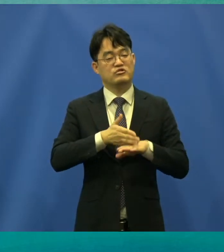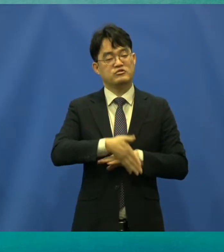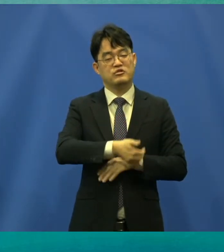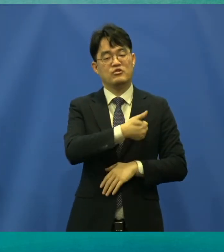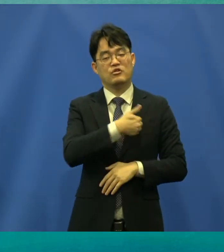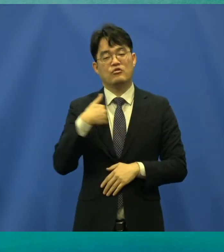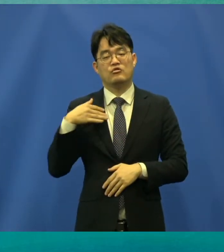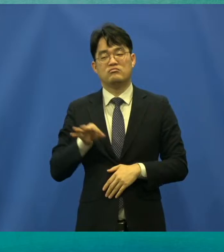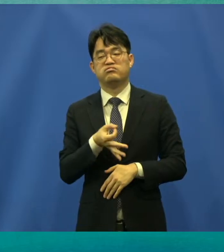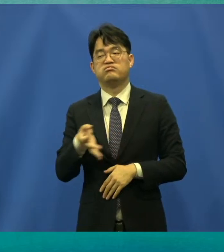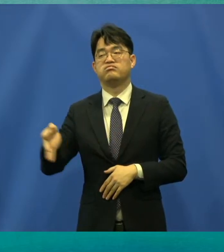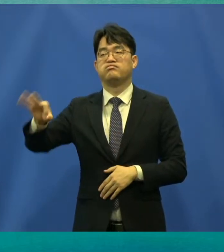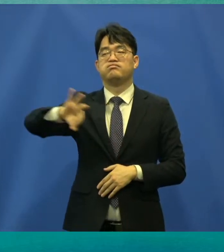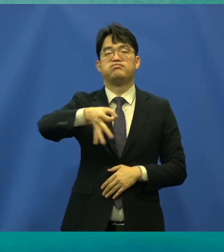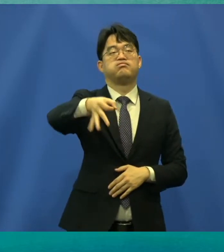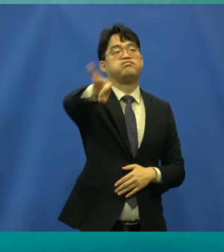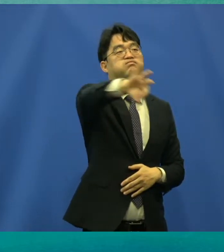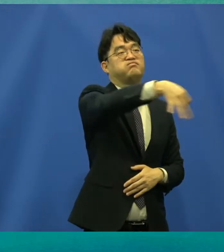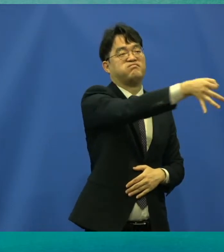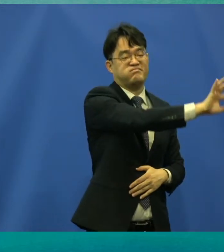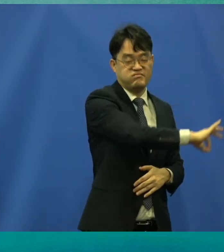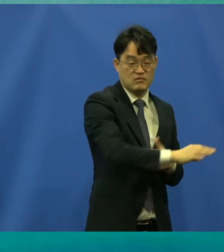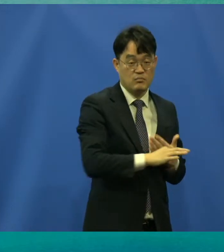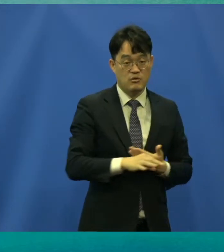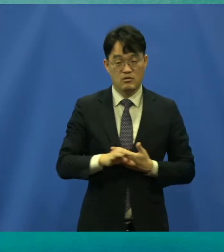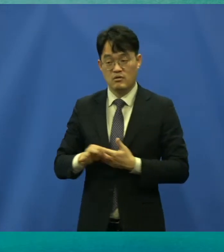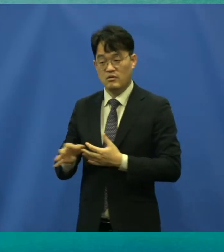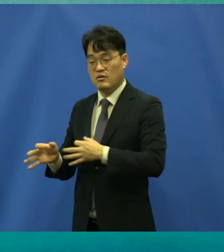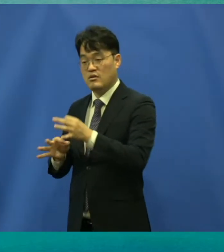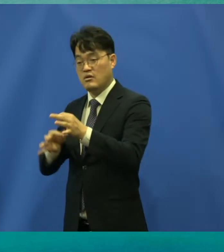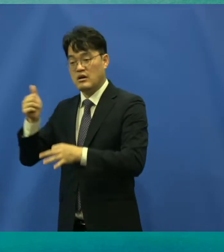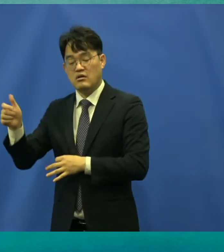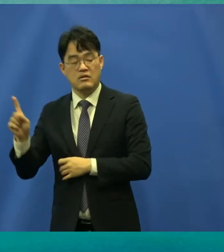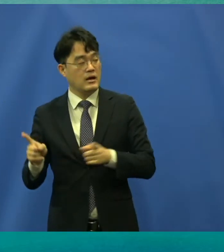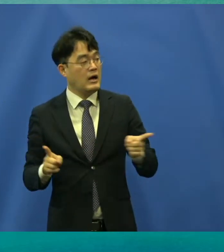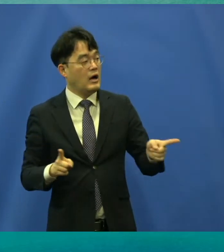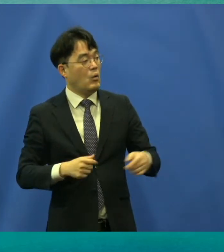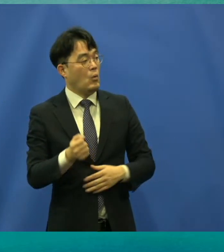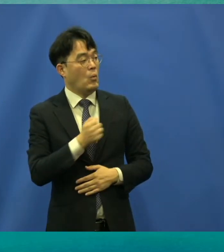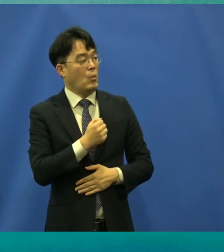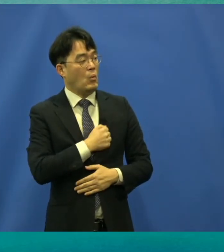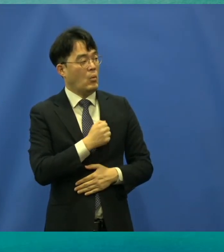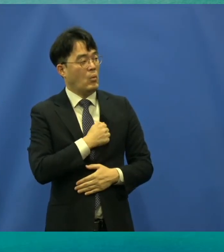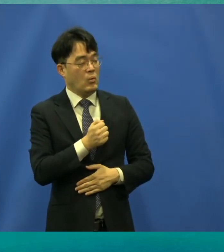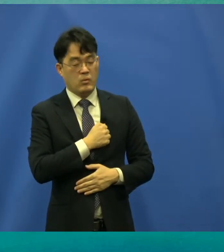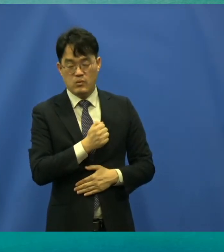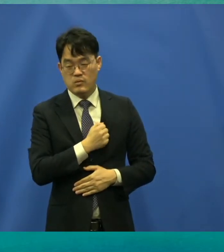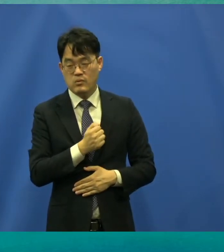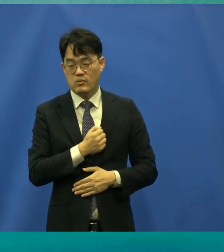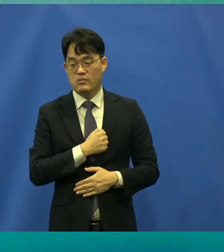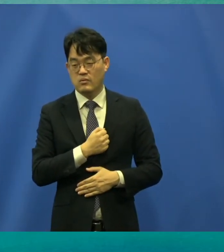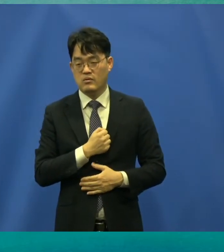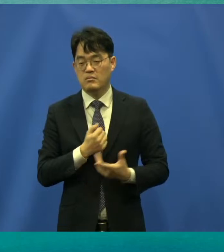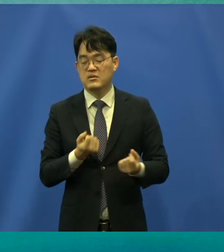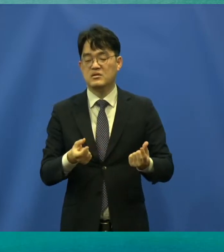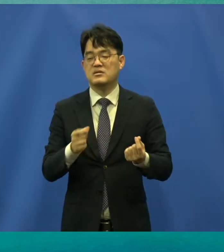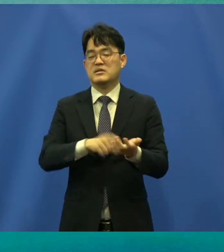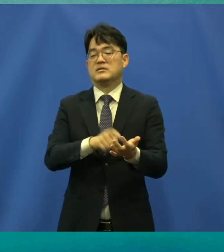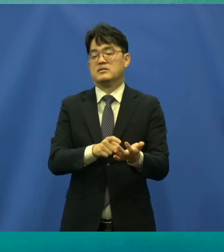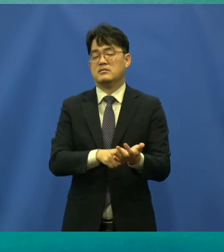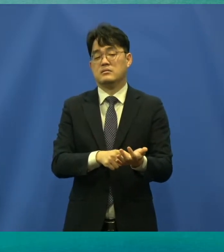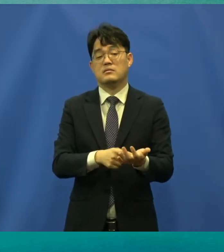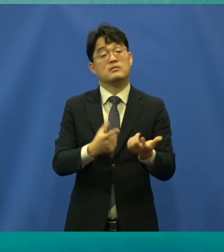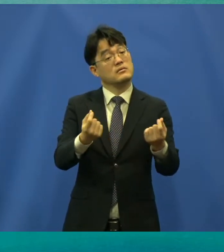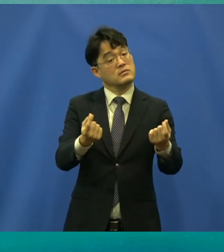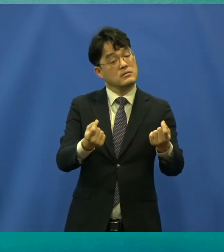그러니까 여러분, 어떤 때는 막 마음을 주시는 거예요. 그 누구 좀 빨리 만나라.